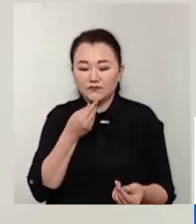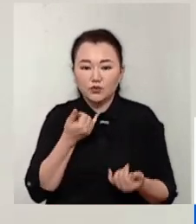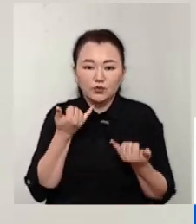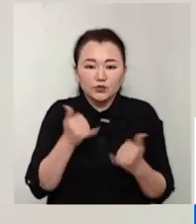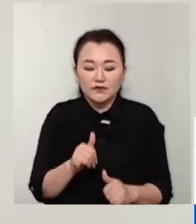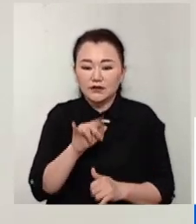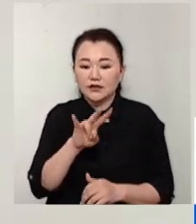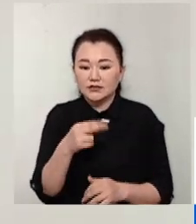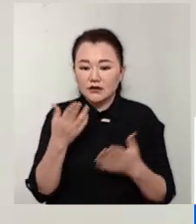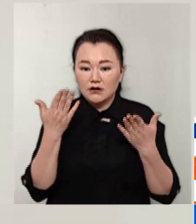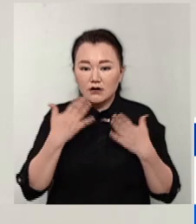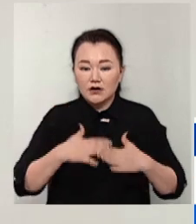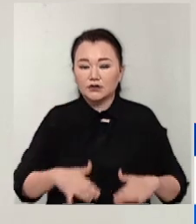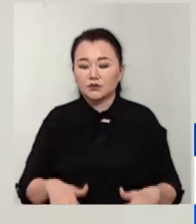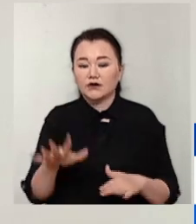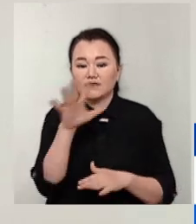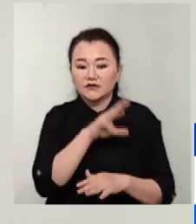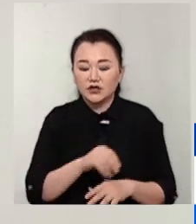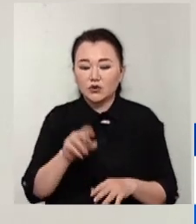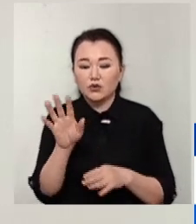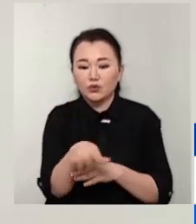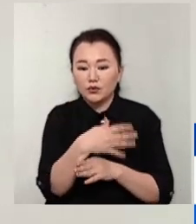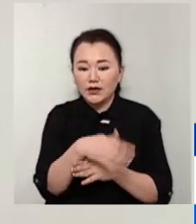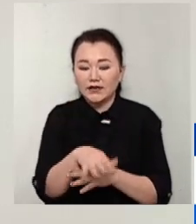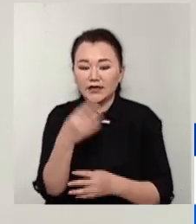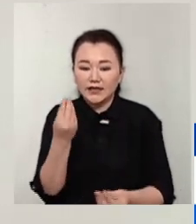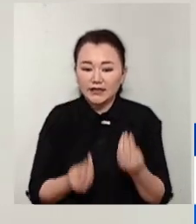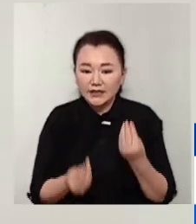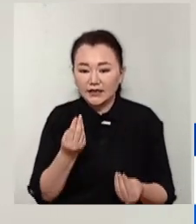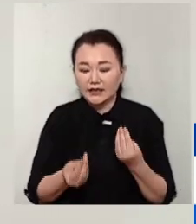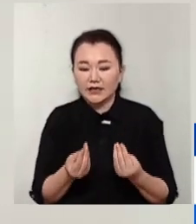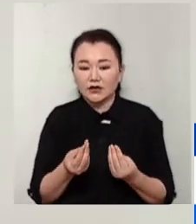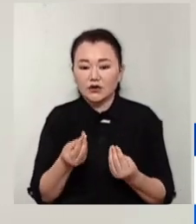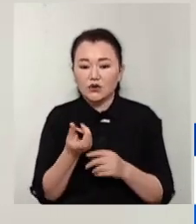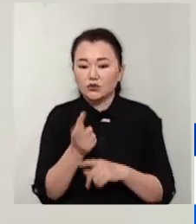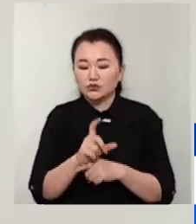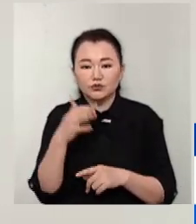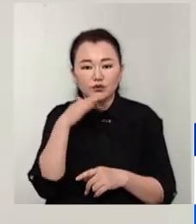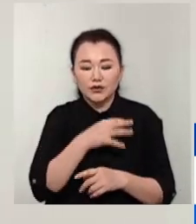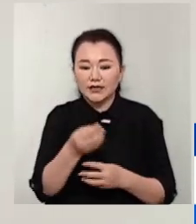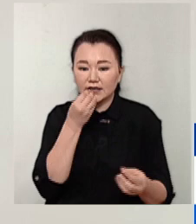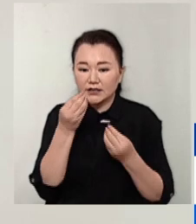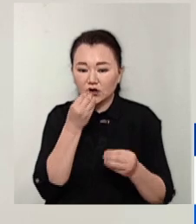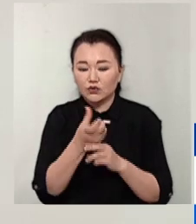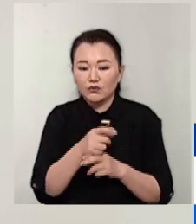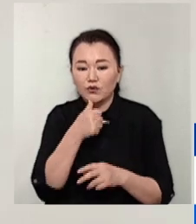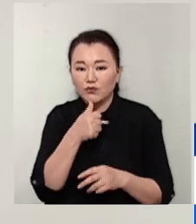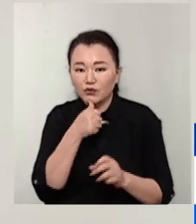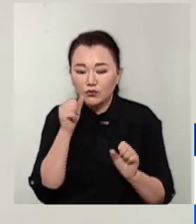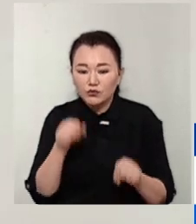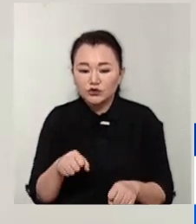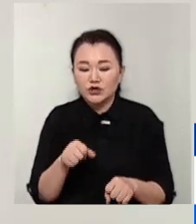Все в национальных костюмах, повсюду гуляния, игры и очень много еды, которую ты можешь попробовать,